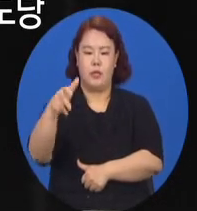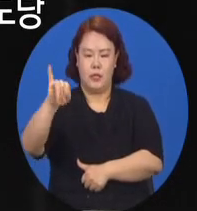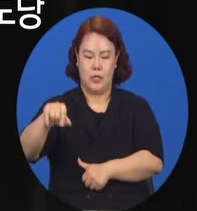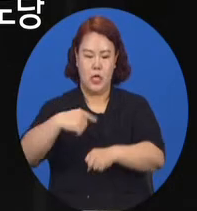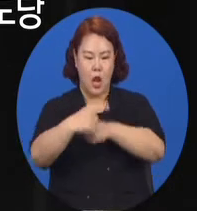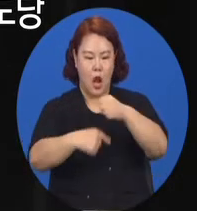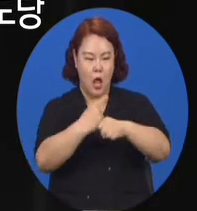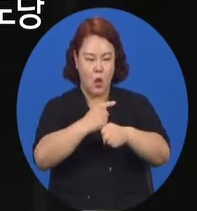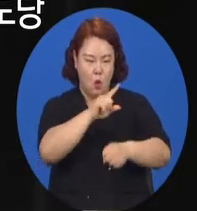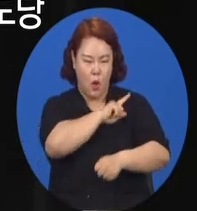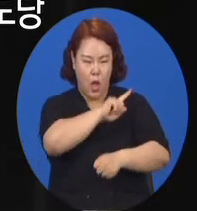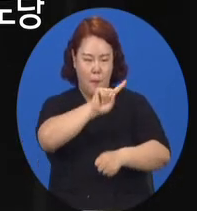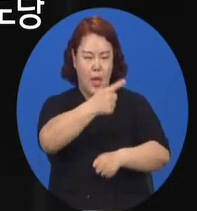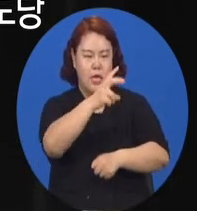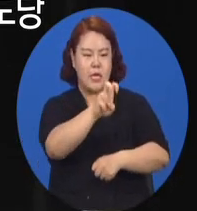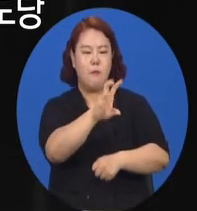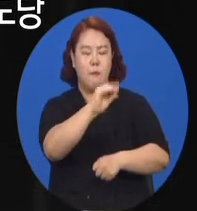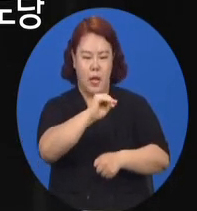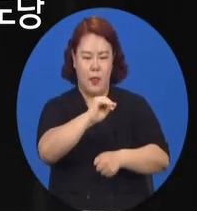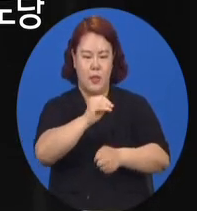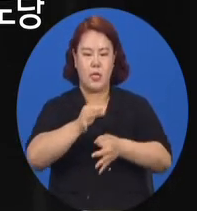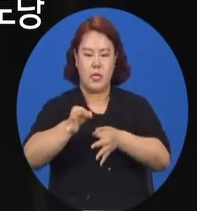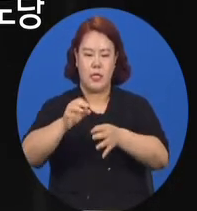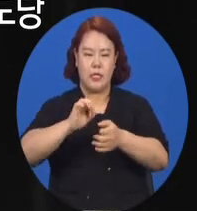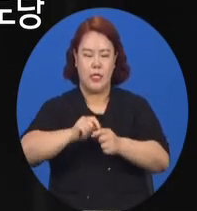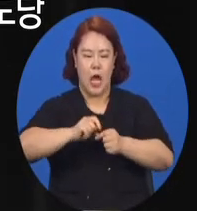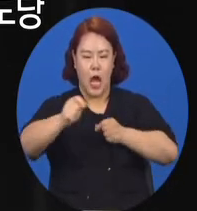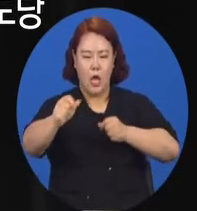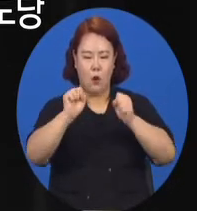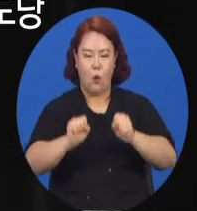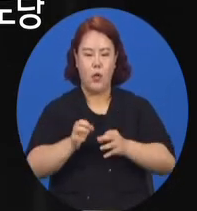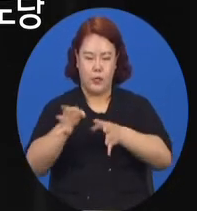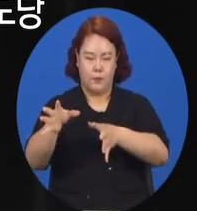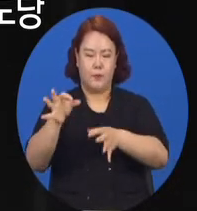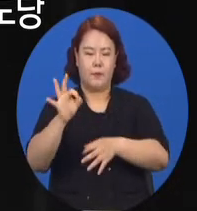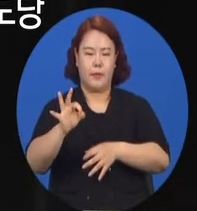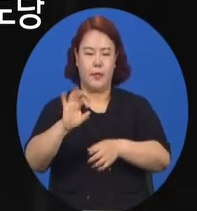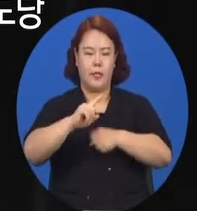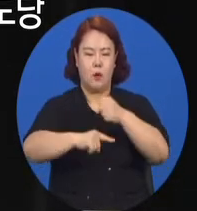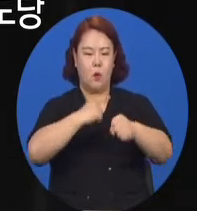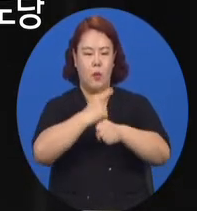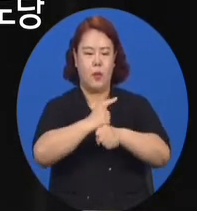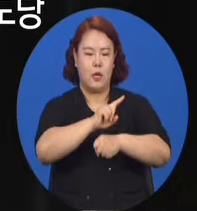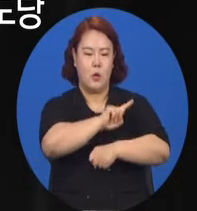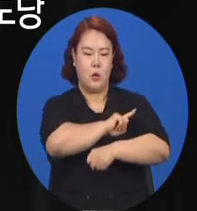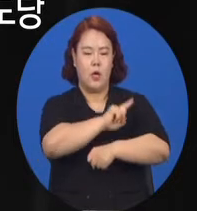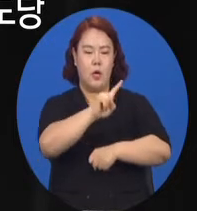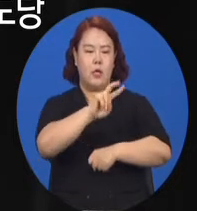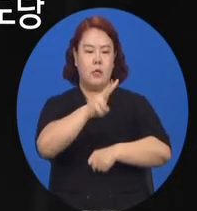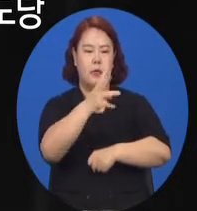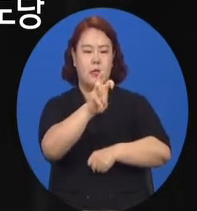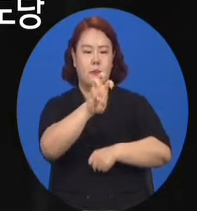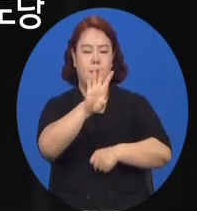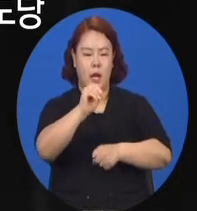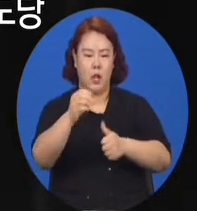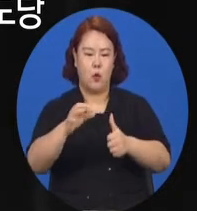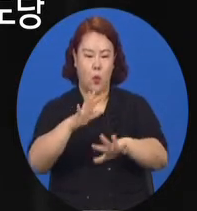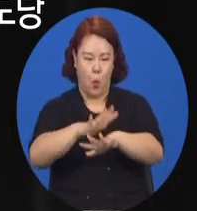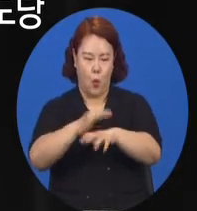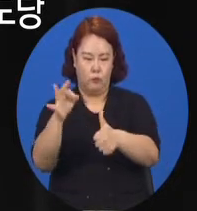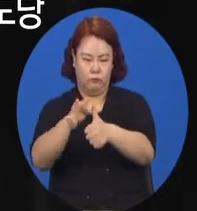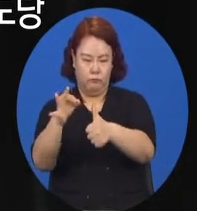최대 120만 원을 드리는 장기거주 기여금, 연 최대 240만 원을 드리는 농가